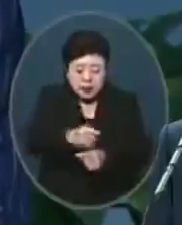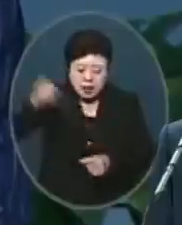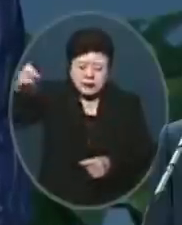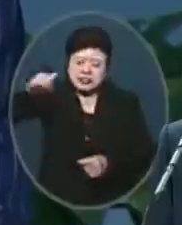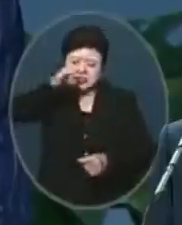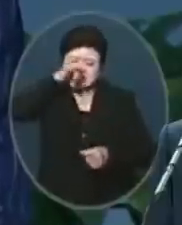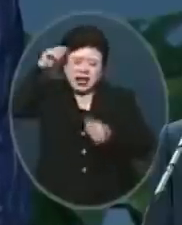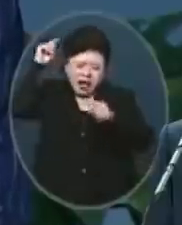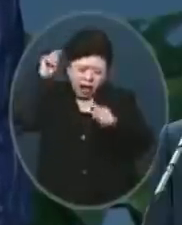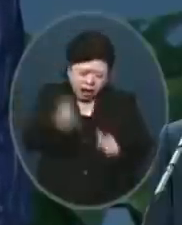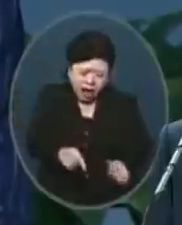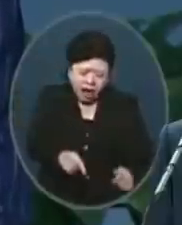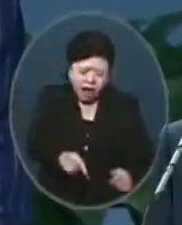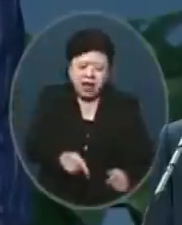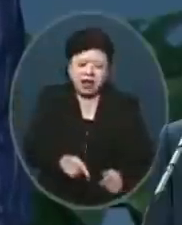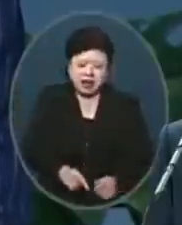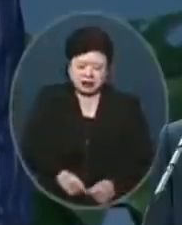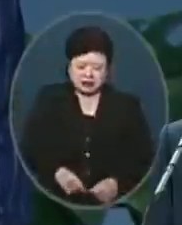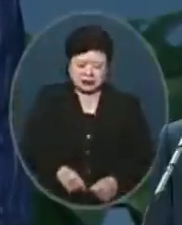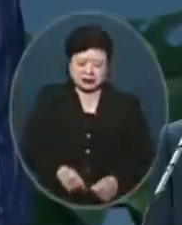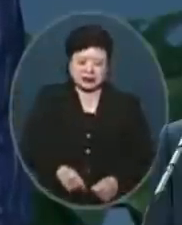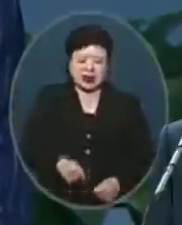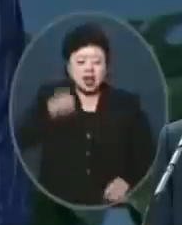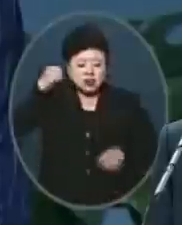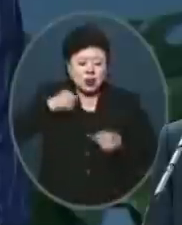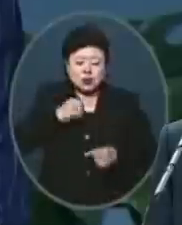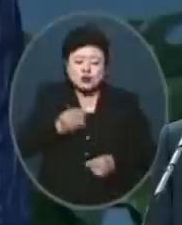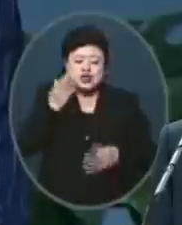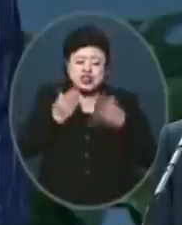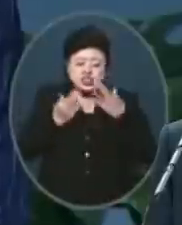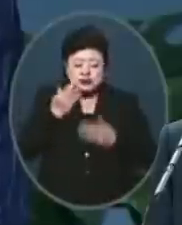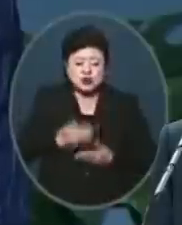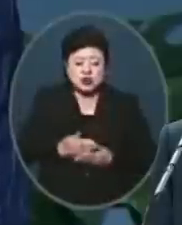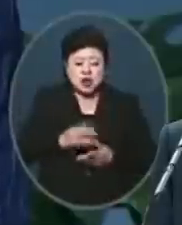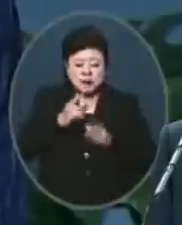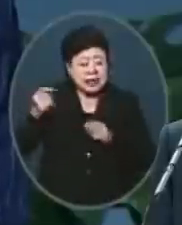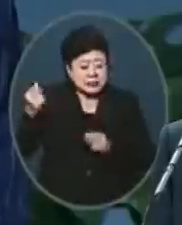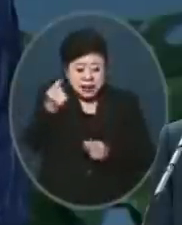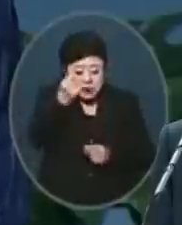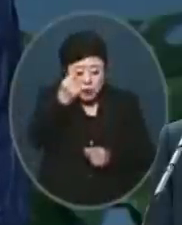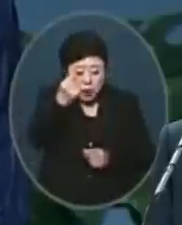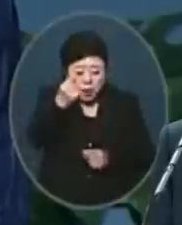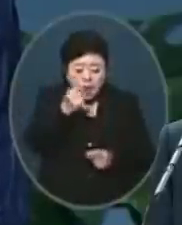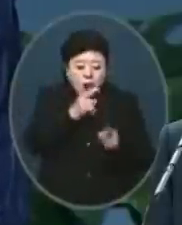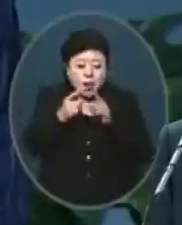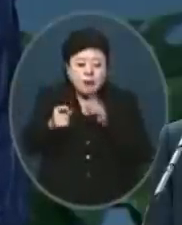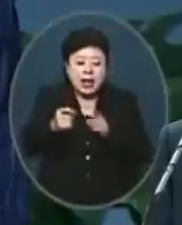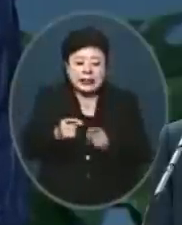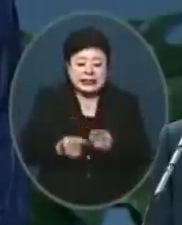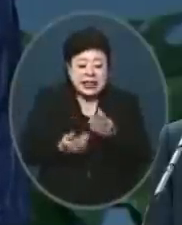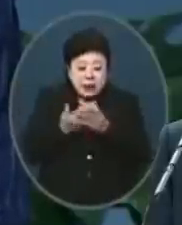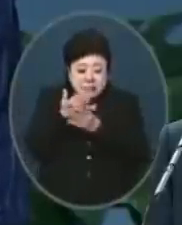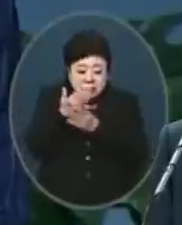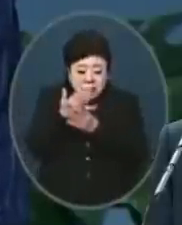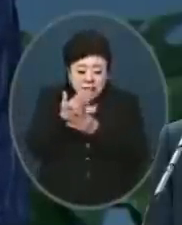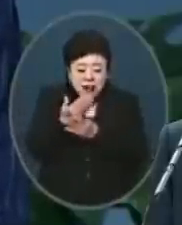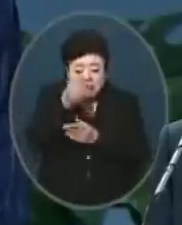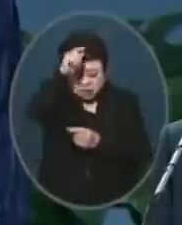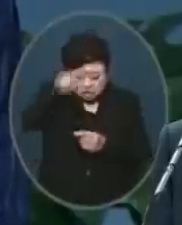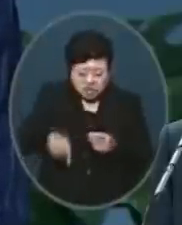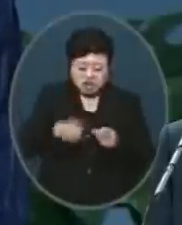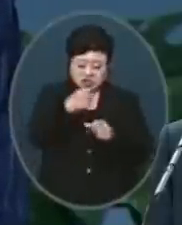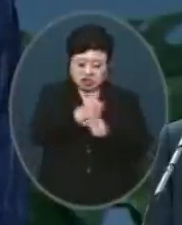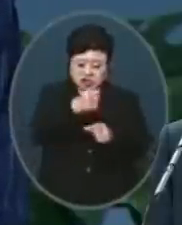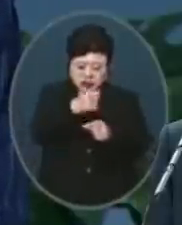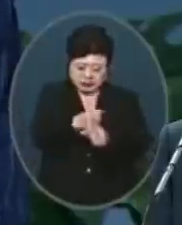있으라, 동물들이나 식물들이 있으라고 말씀을 하심으로 말이 나가서 천지를 지으신